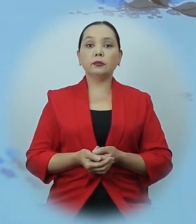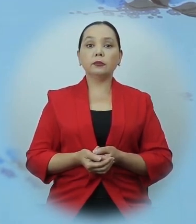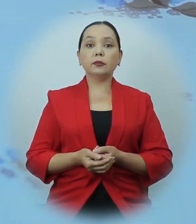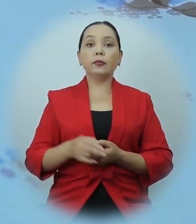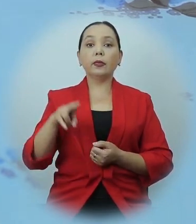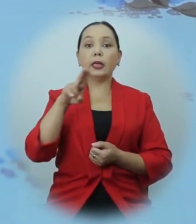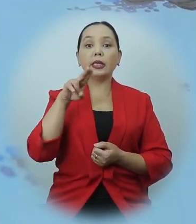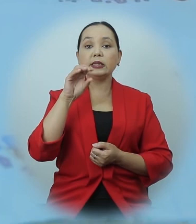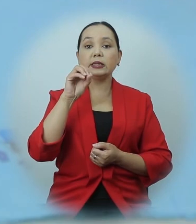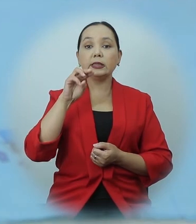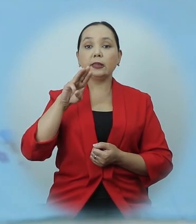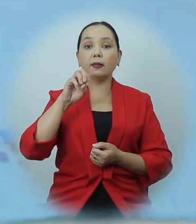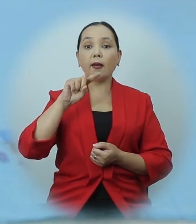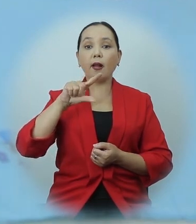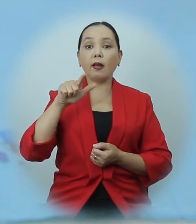Деталь полочки,